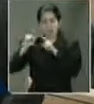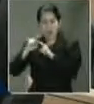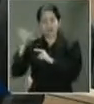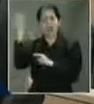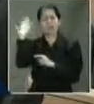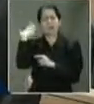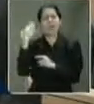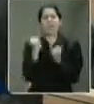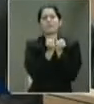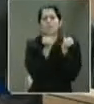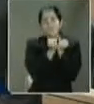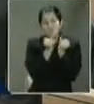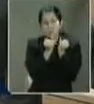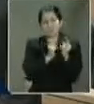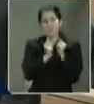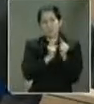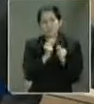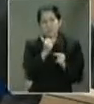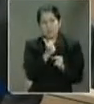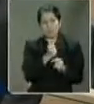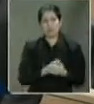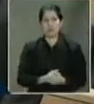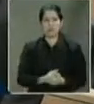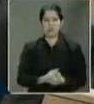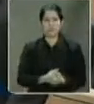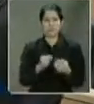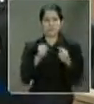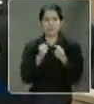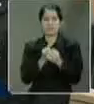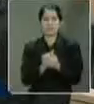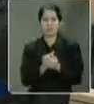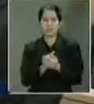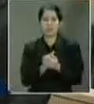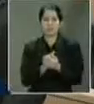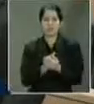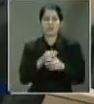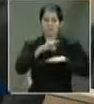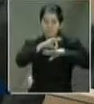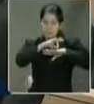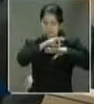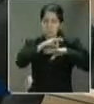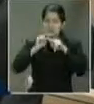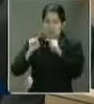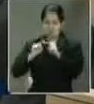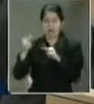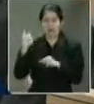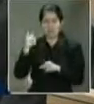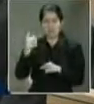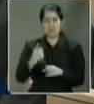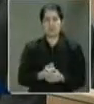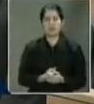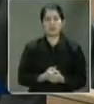าว่าระดับรองสารวัตรร้อยตีร้อยโททีนี้ผมมัน8ปีไม่ได้เงินเดือนก็เป็นร้อยเอกนานหน่อ